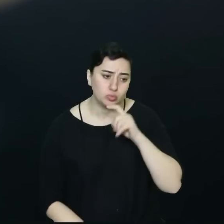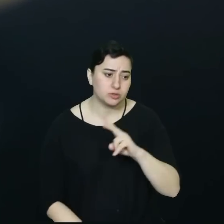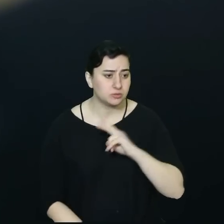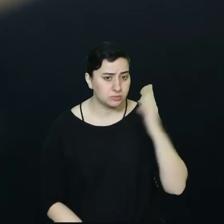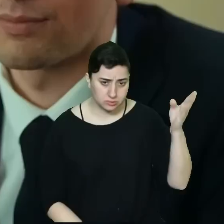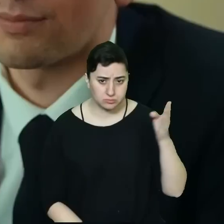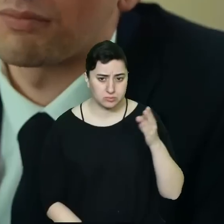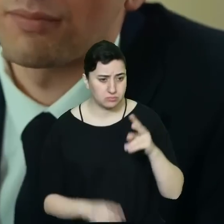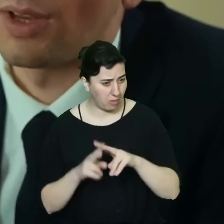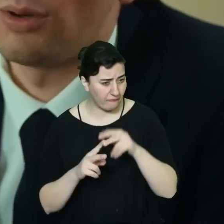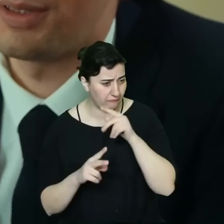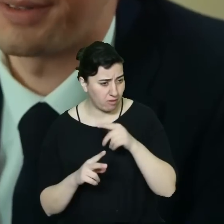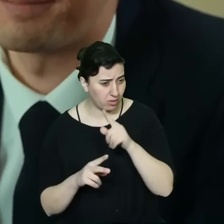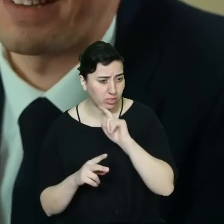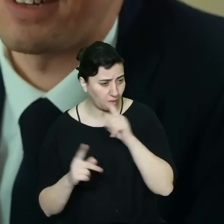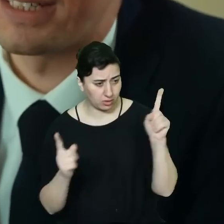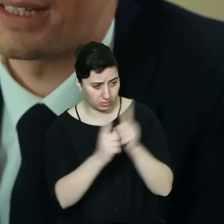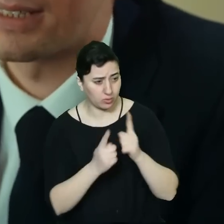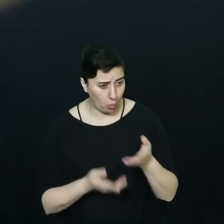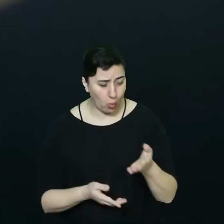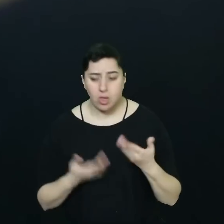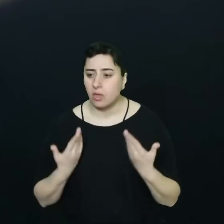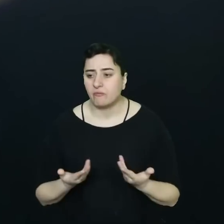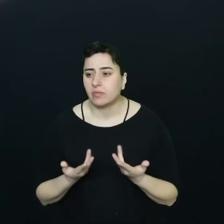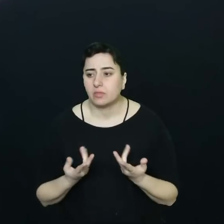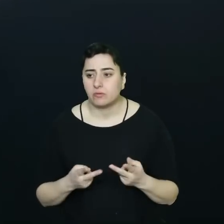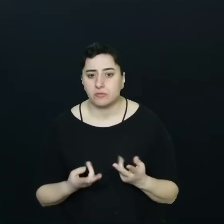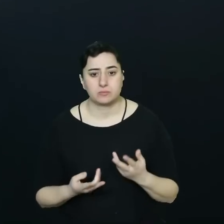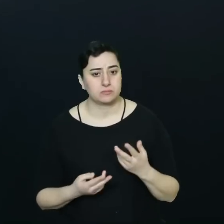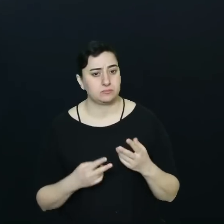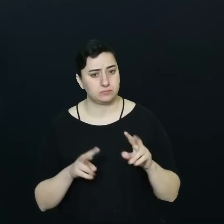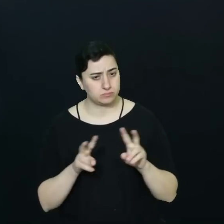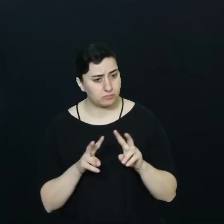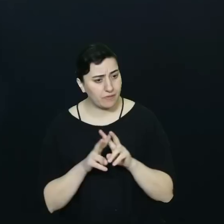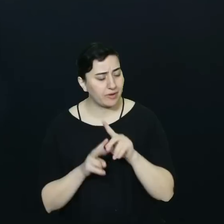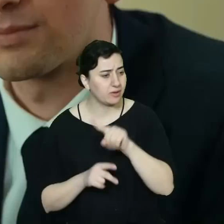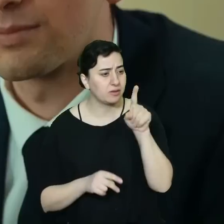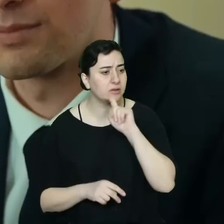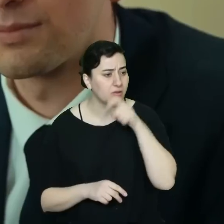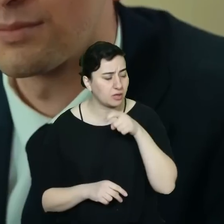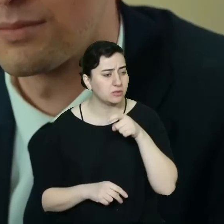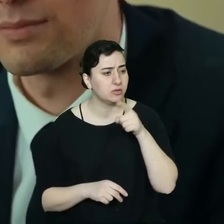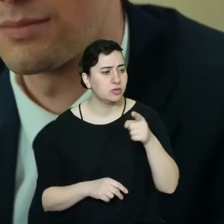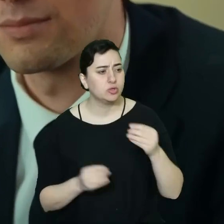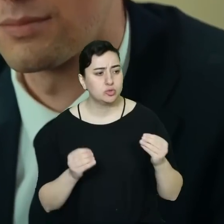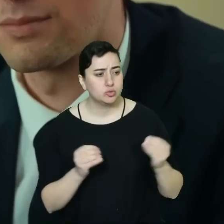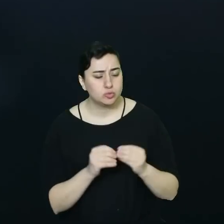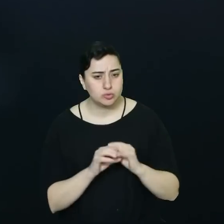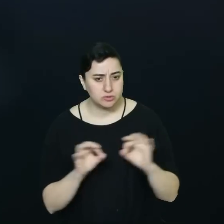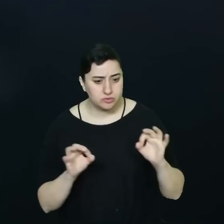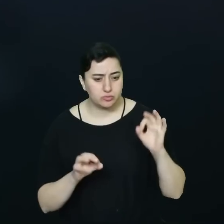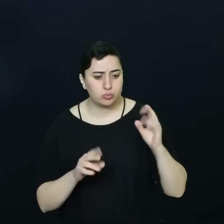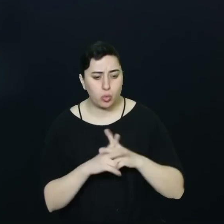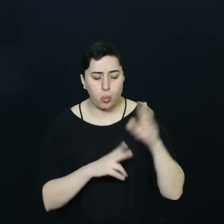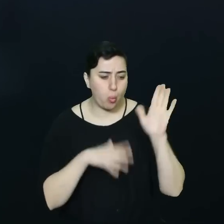Merve'nin dayısıydı değil mi? Ya öyle de ne fark eder ki? Adamın yeğeni suçsuz yere polisten işkence gördü. Halimizden